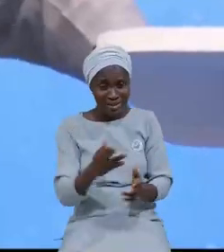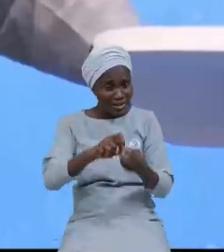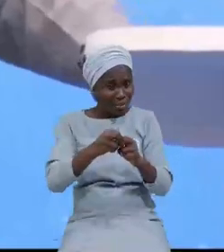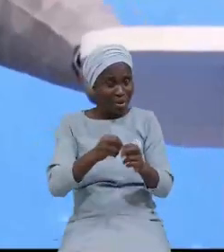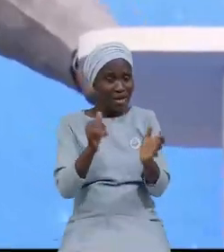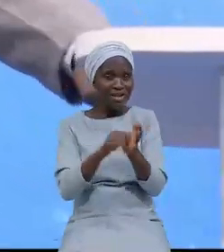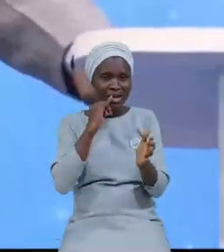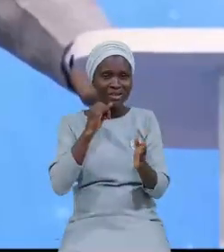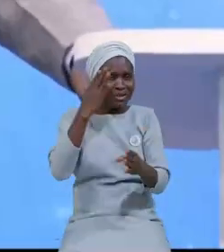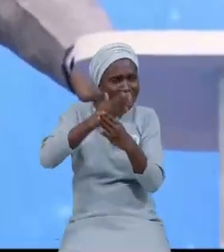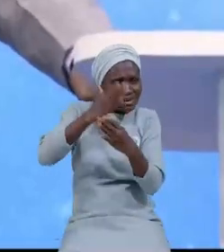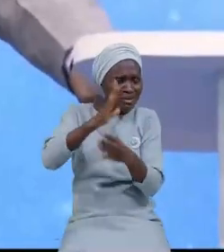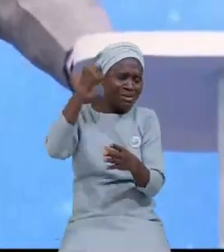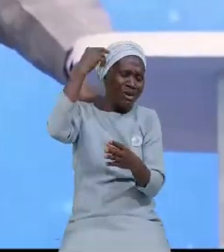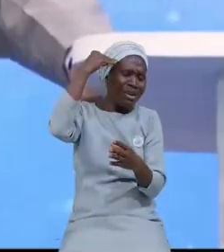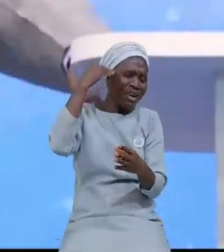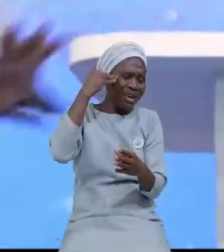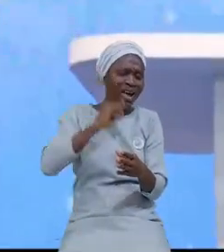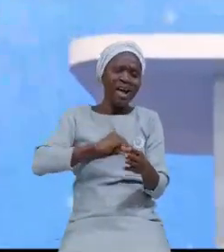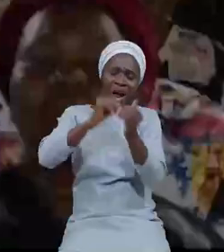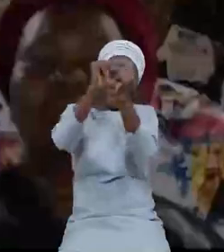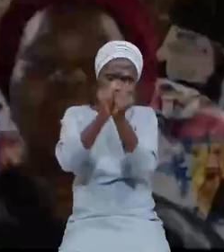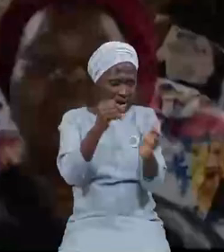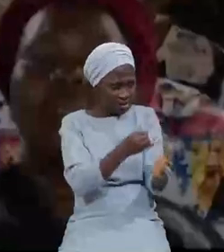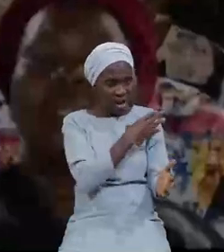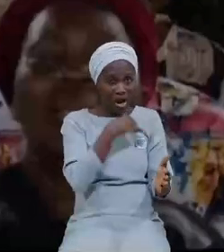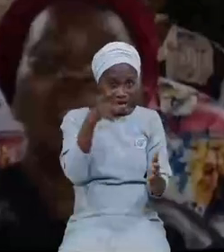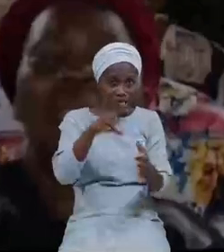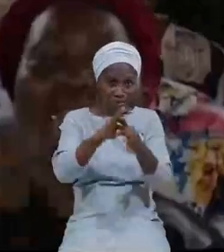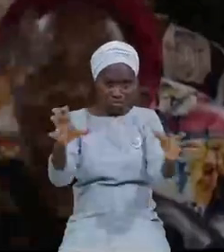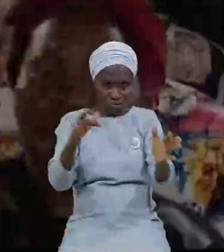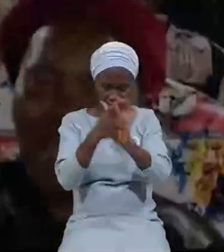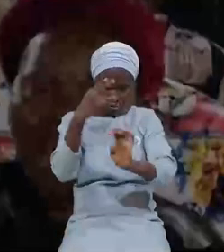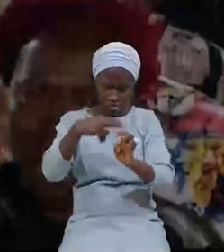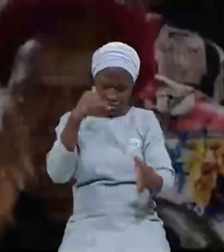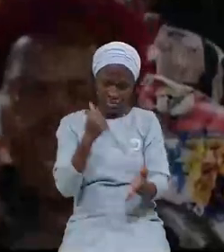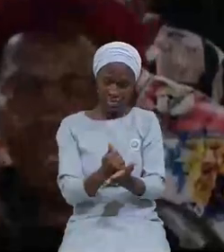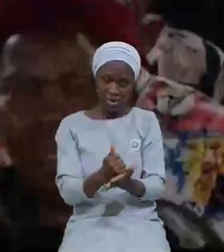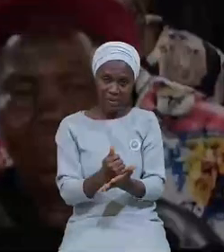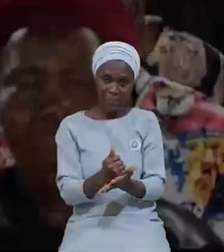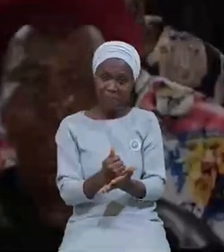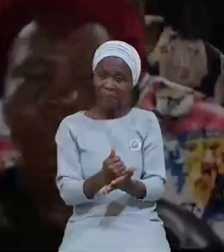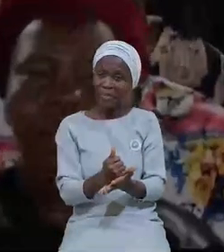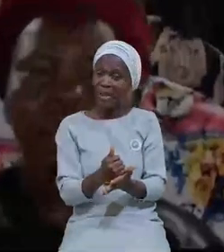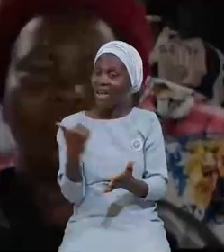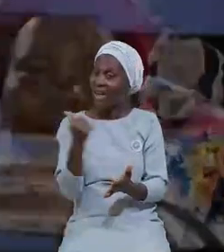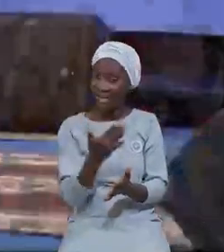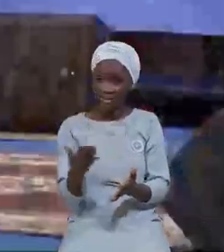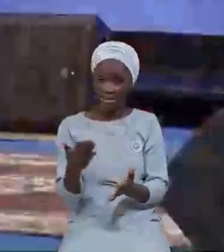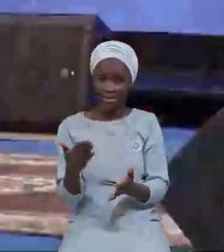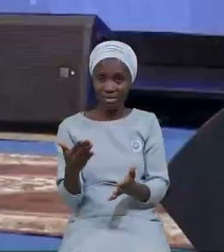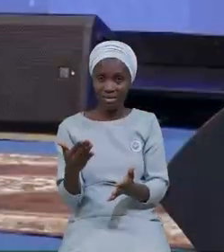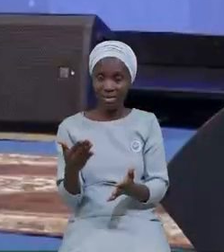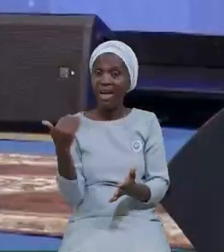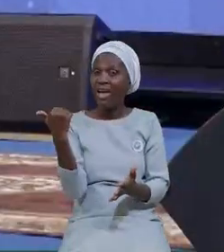cogne ta tête je le lis et tu es libéré au nom de Jésus et